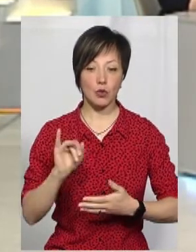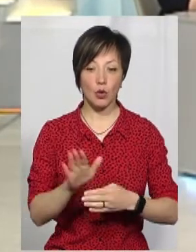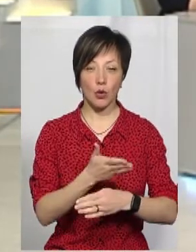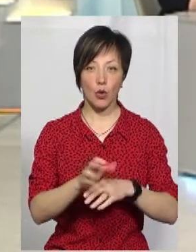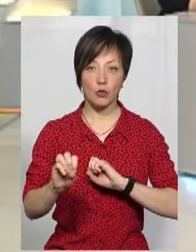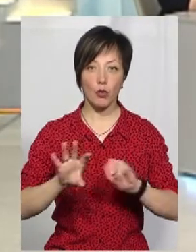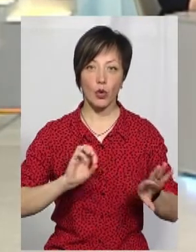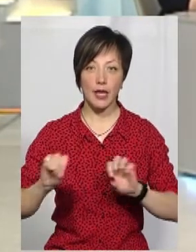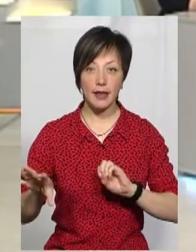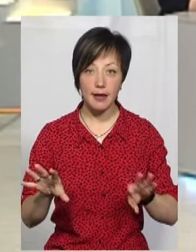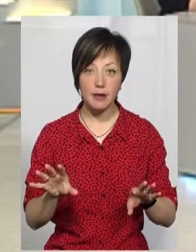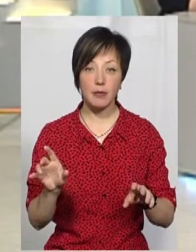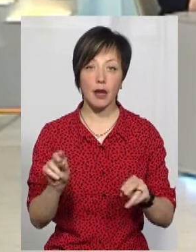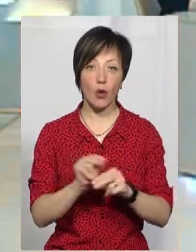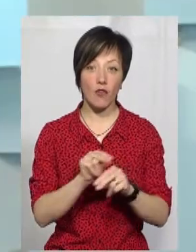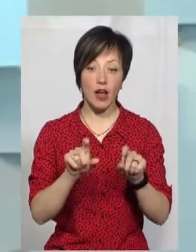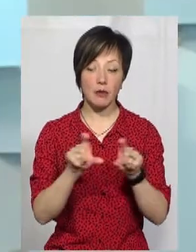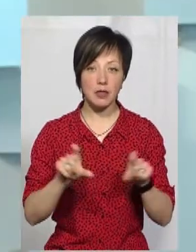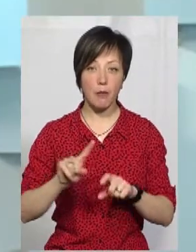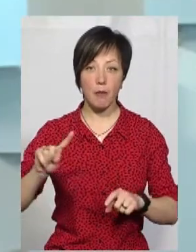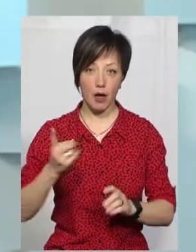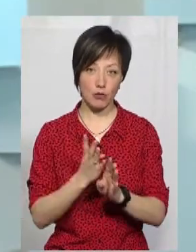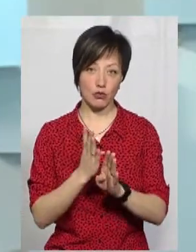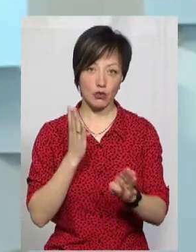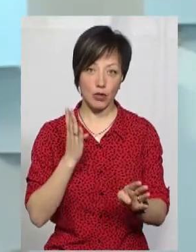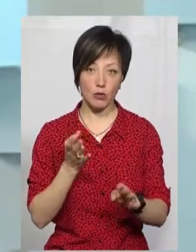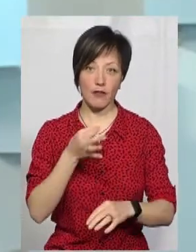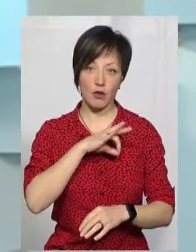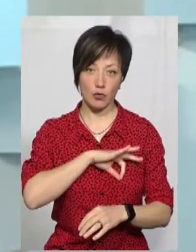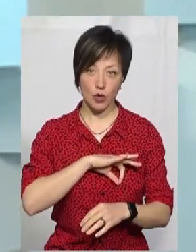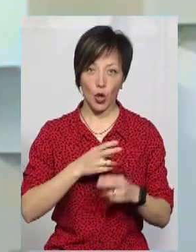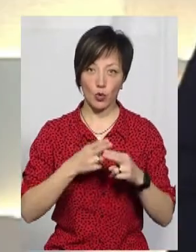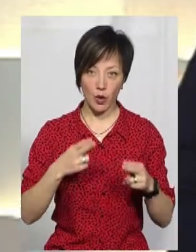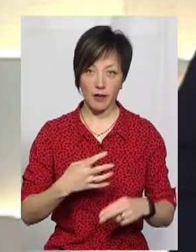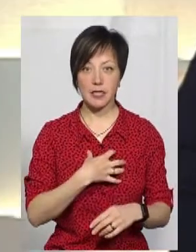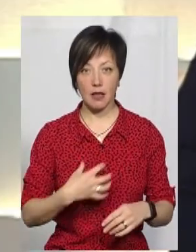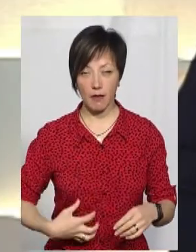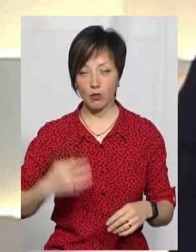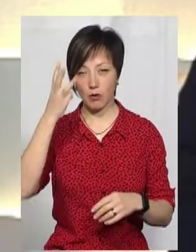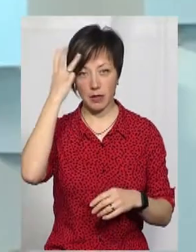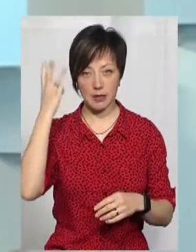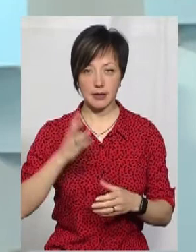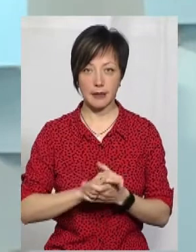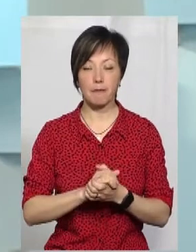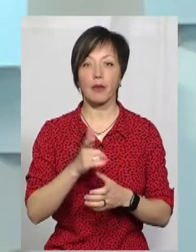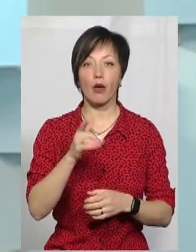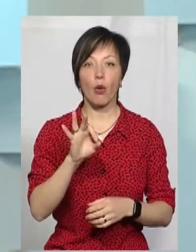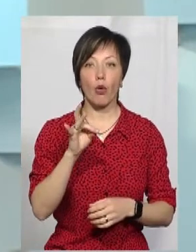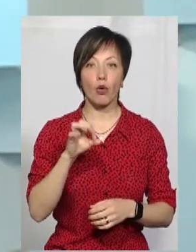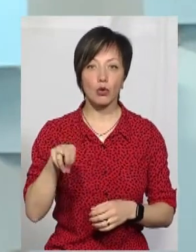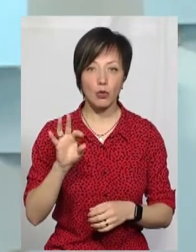розподілені між тими лікувальними закладами, які в першу чергу будуть використовуватися. Дунаївці, для... Славута. Дунаївці, Славута,